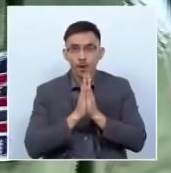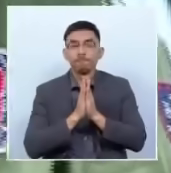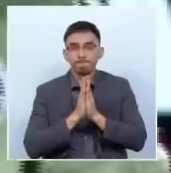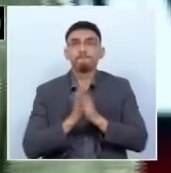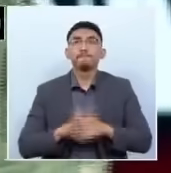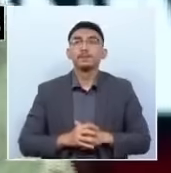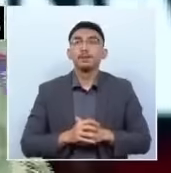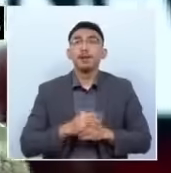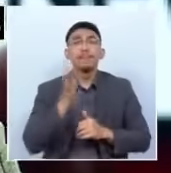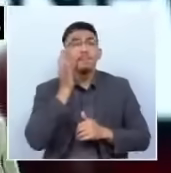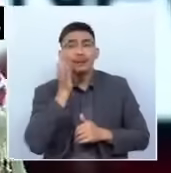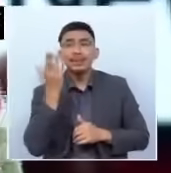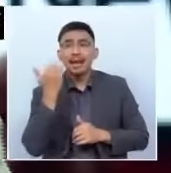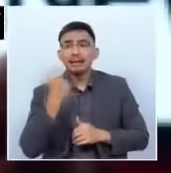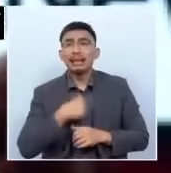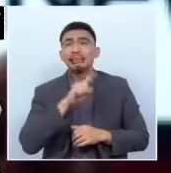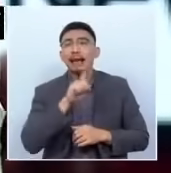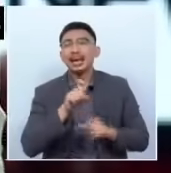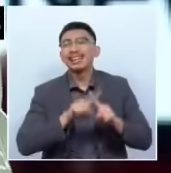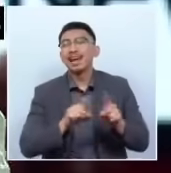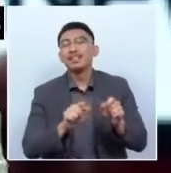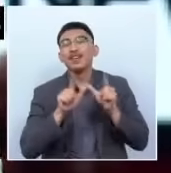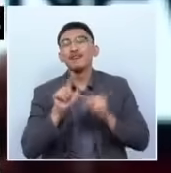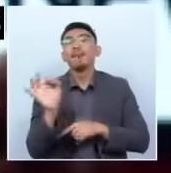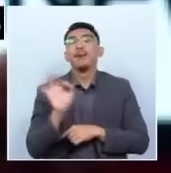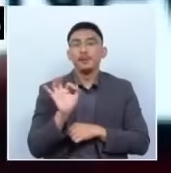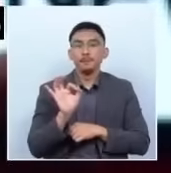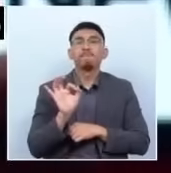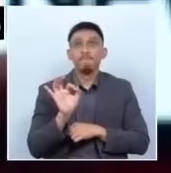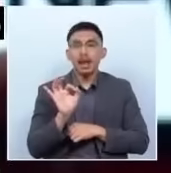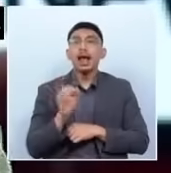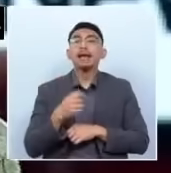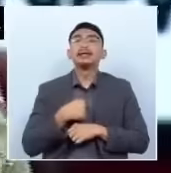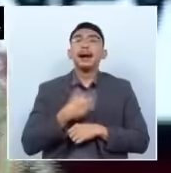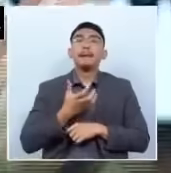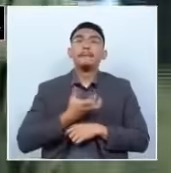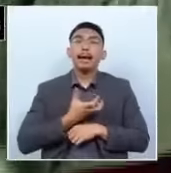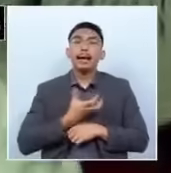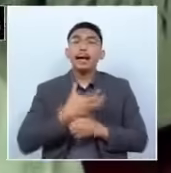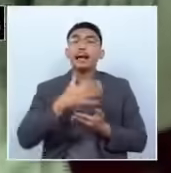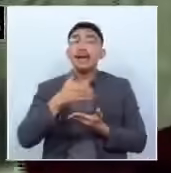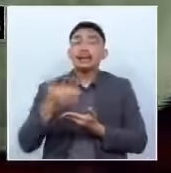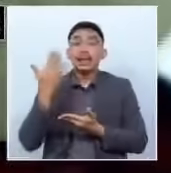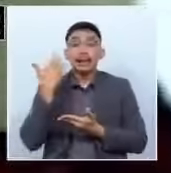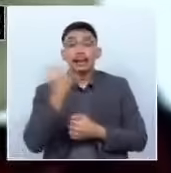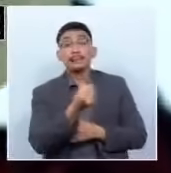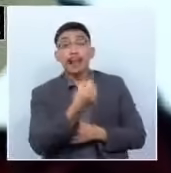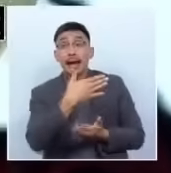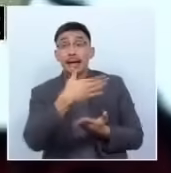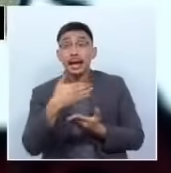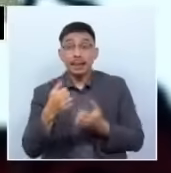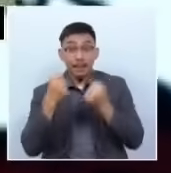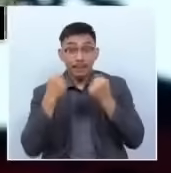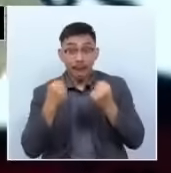sama sekali pertanyaan saya Pak Saya pengin data yang Bapak katakan salah data pertahanan anda ini anda